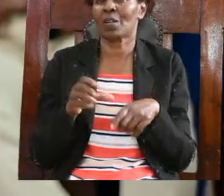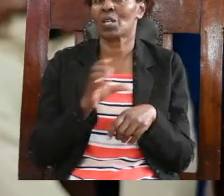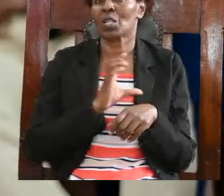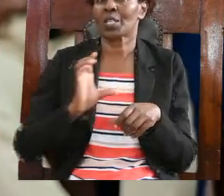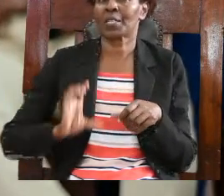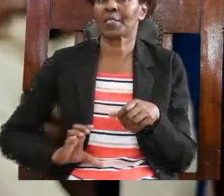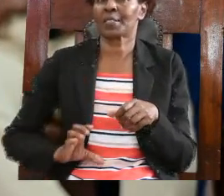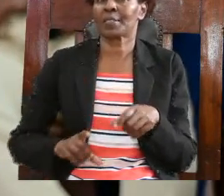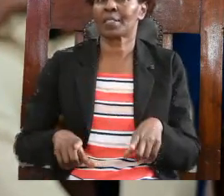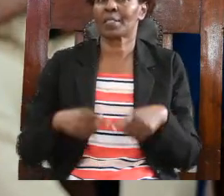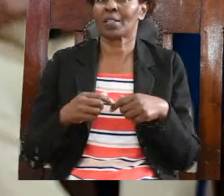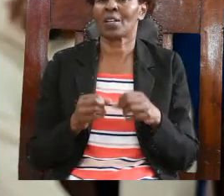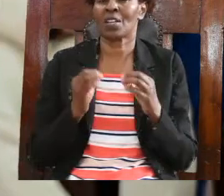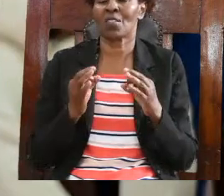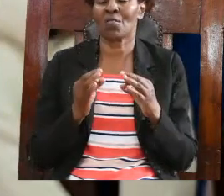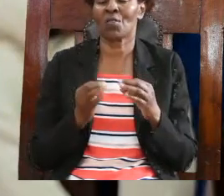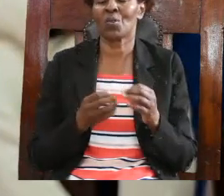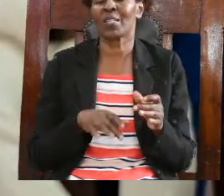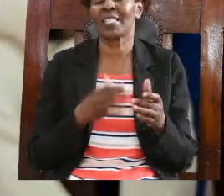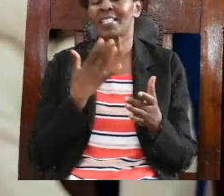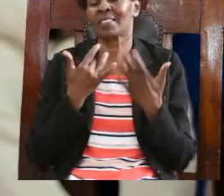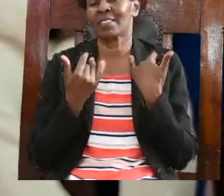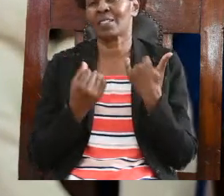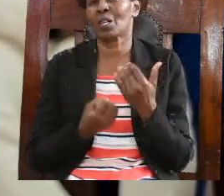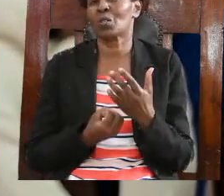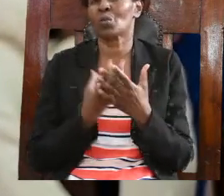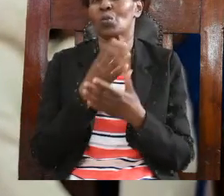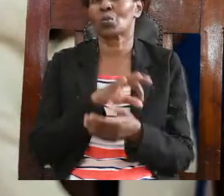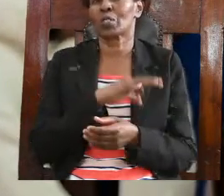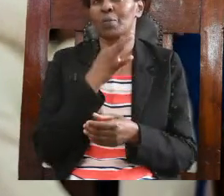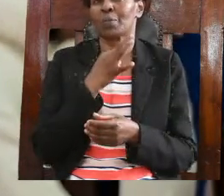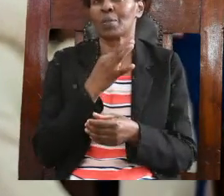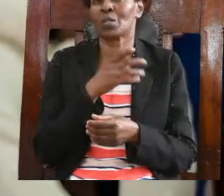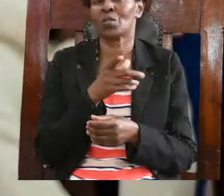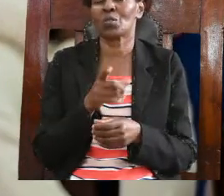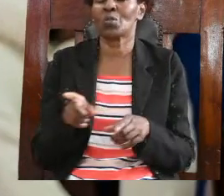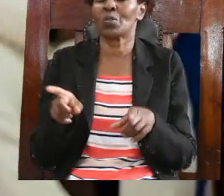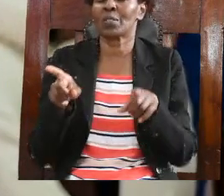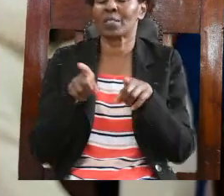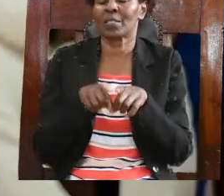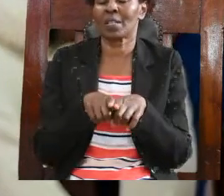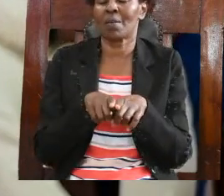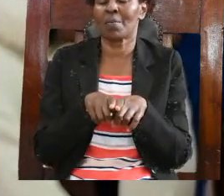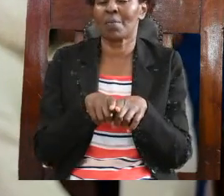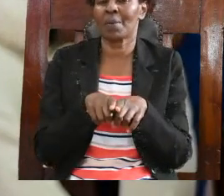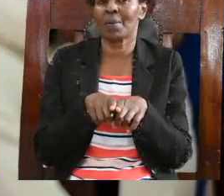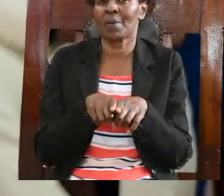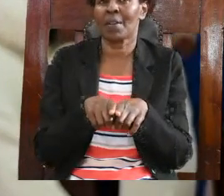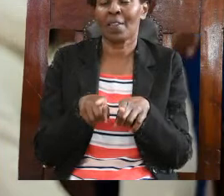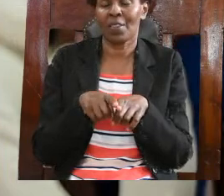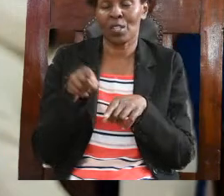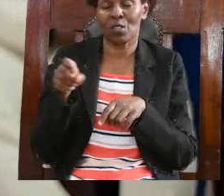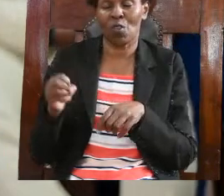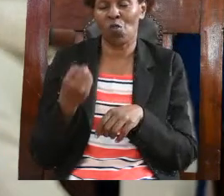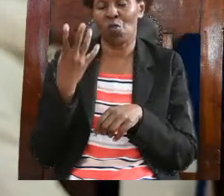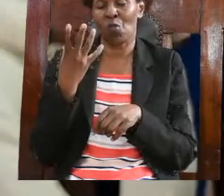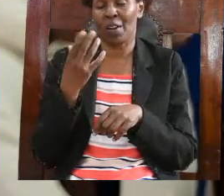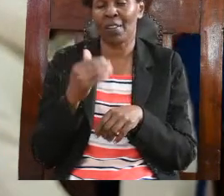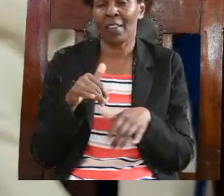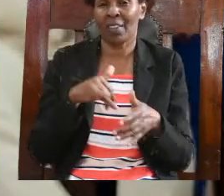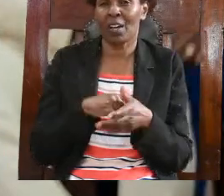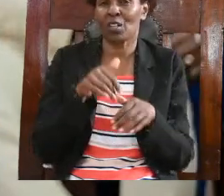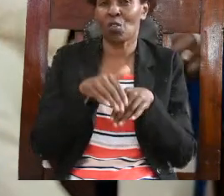Wakristo. Tukitaka kukomaa kiroho, lazima pia nasi kama jinsi ambavyo rose flower inang'ang'ana